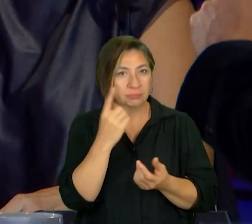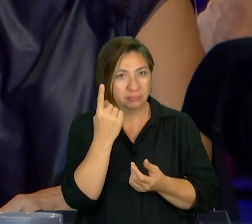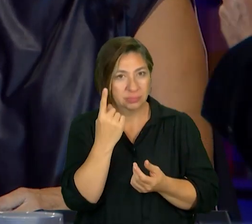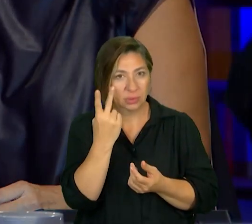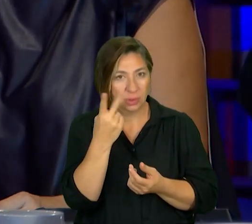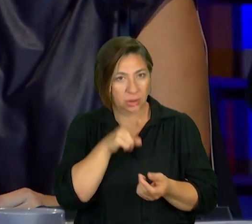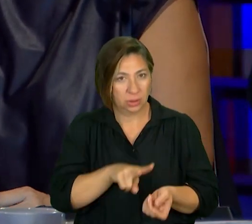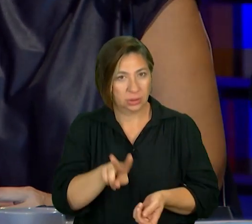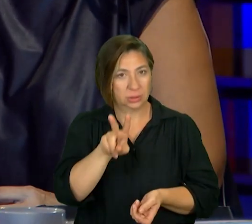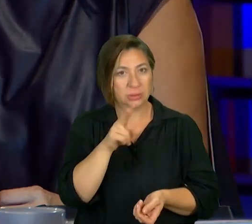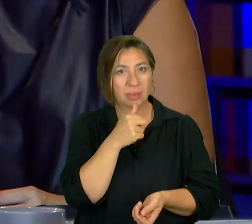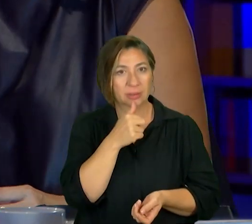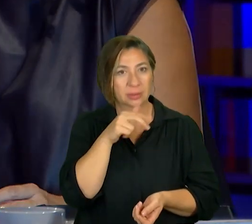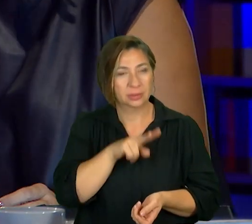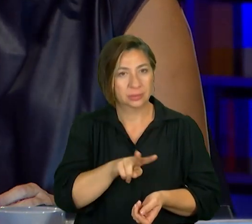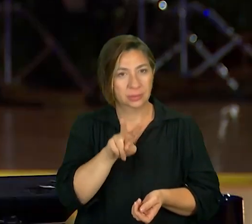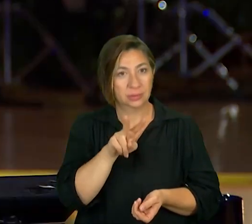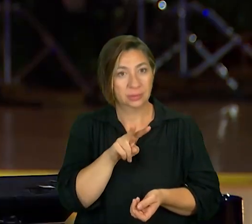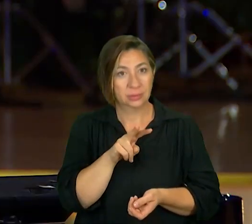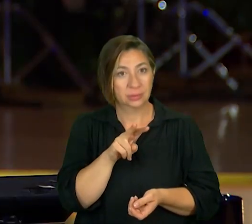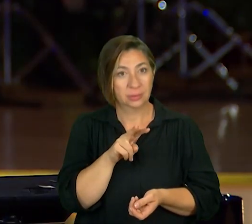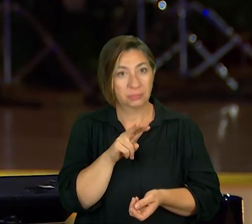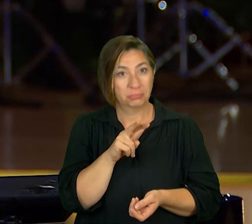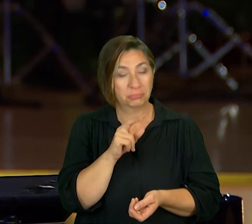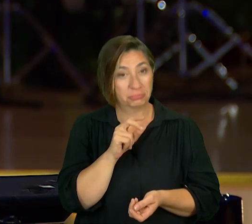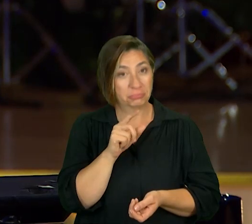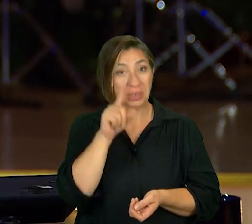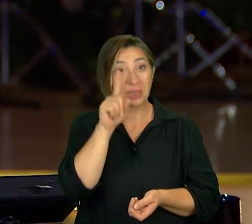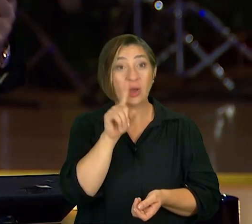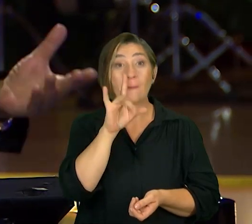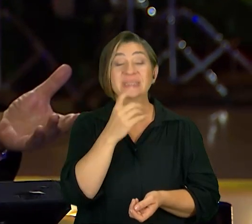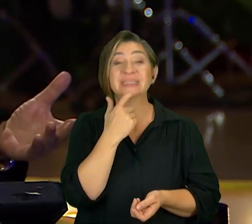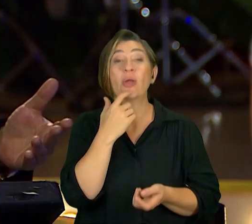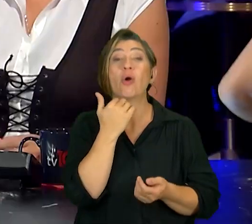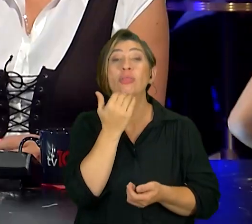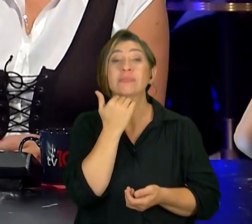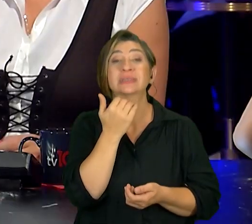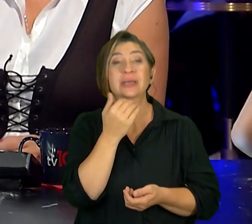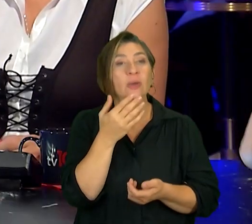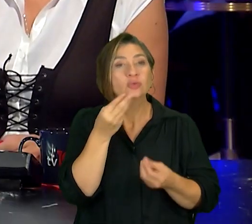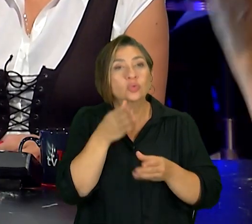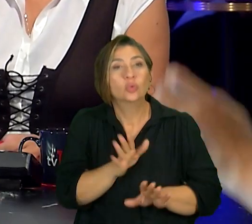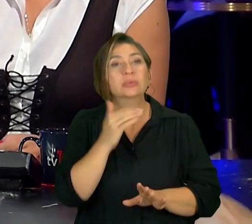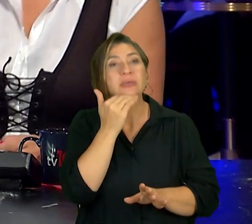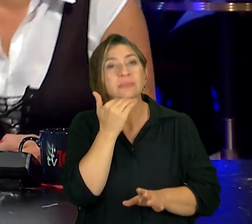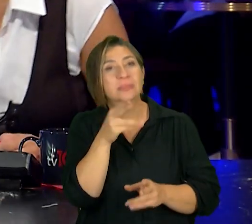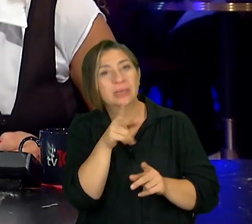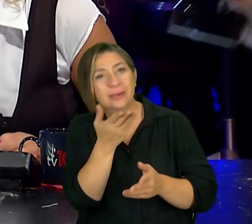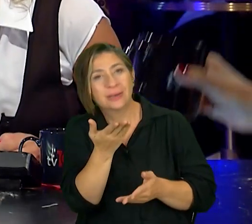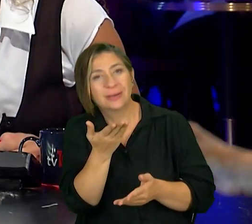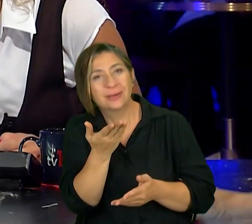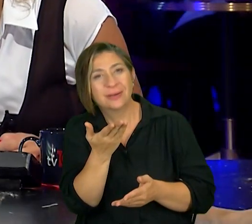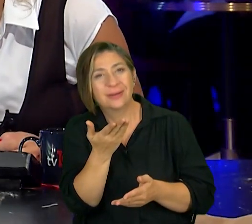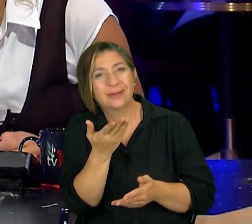mi var? İkiz. İkiz oğlan mı var? Evet ilk 15 sene olmadı çocuk. Niye çocuğu olmamış tipler gibi duruyorsunuz? Yani